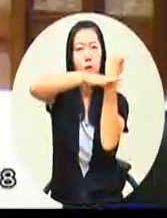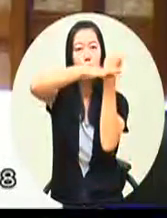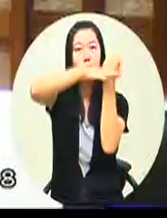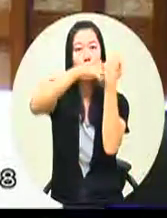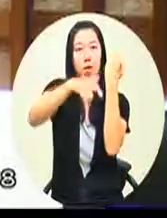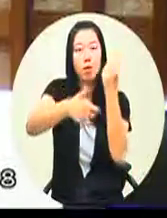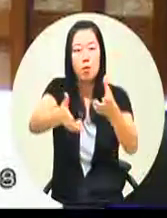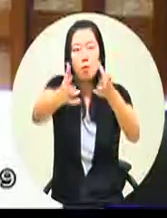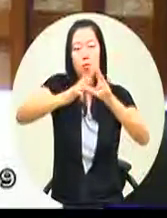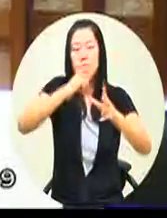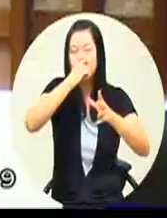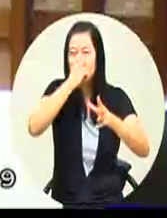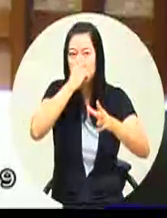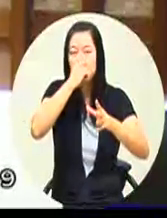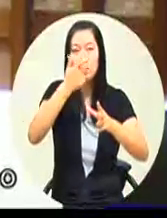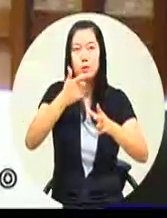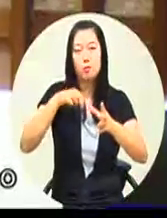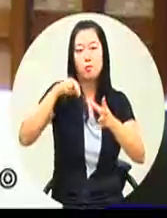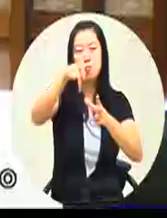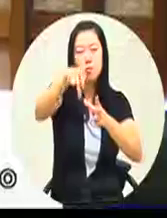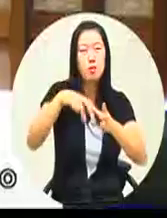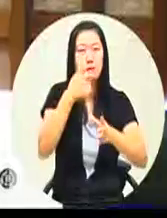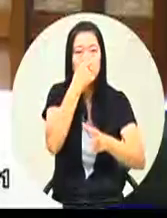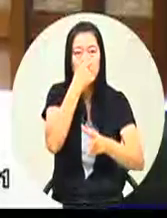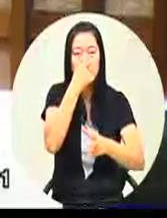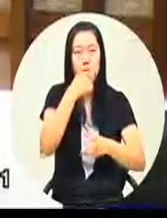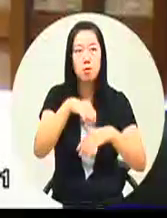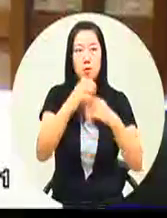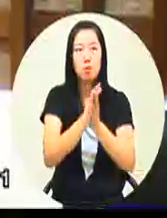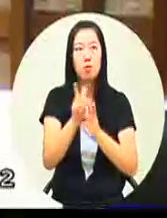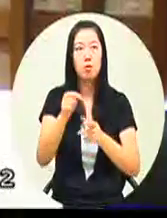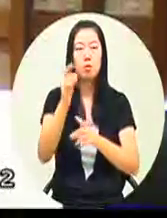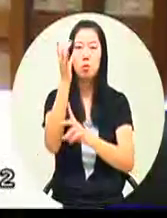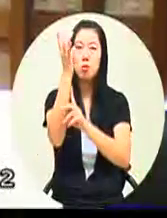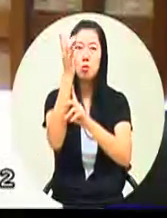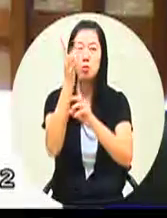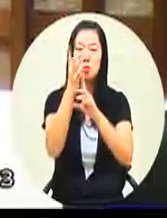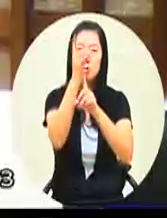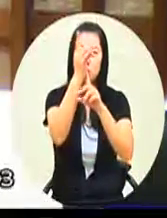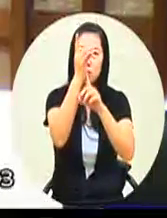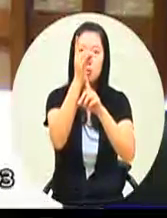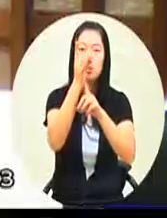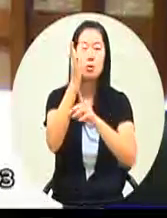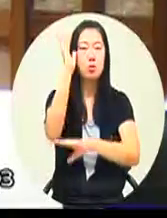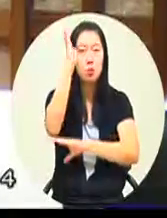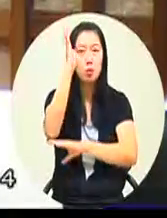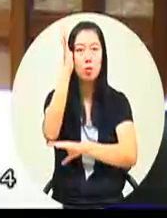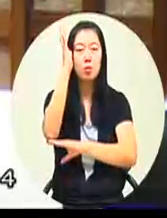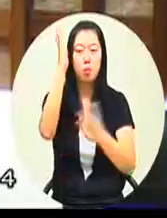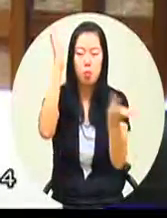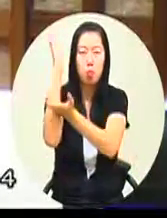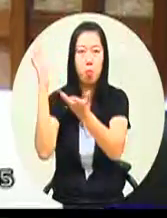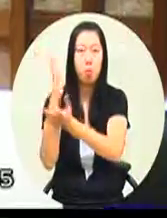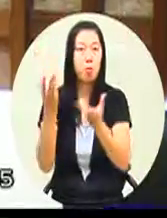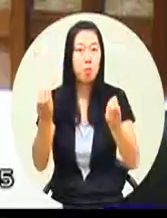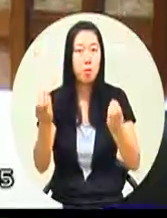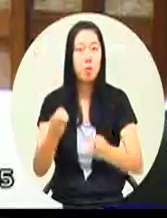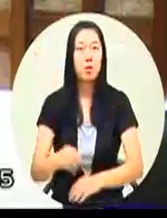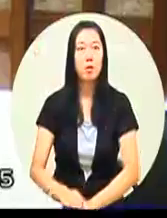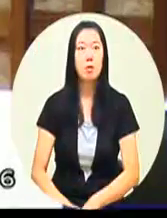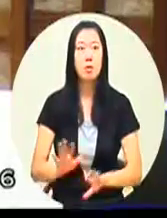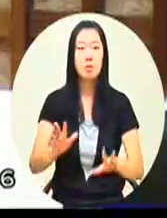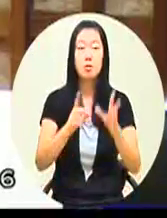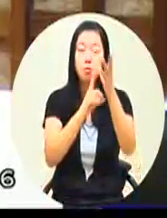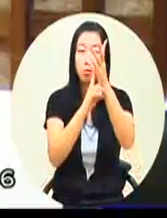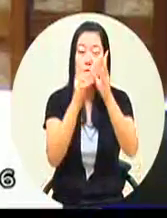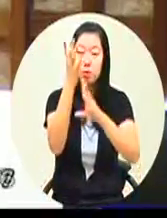桥拢塌掉的，淹过河岸，就是拢一挂遐地甲树啊吼，拢无错，地甲即摆拢无迄落经济价值嘛，大家在在咧，